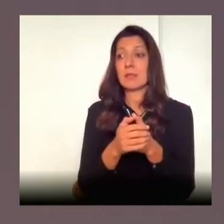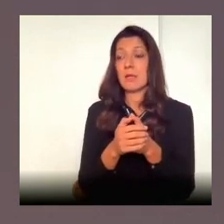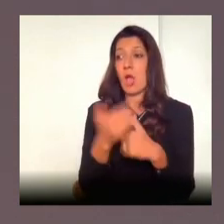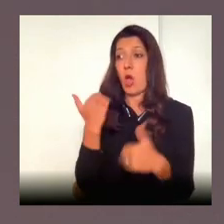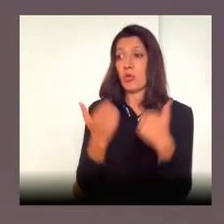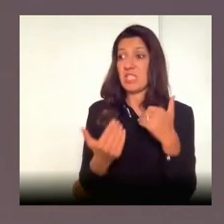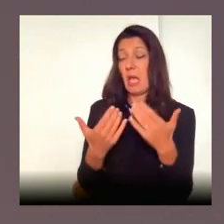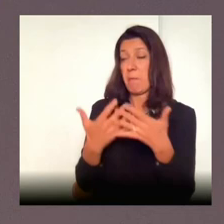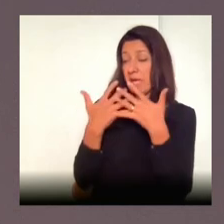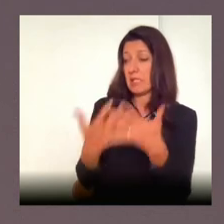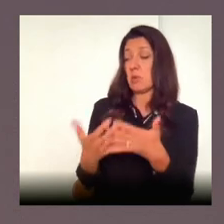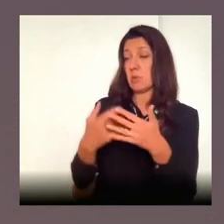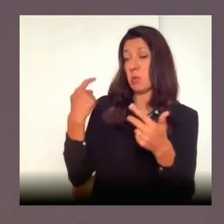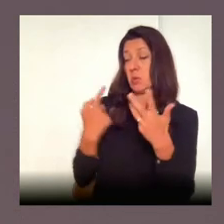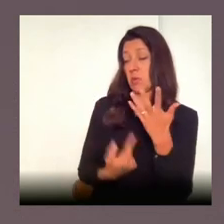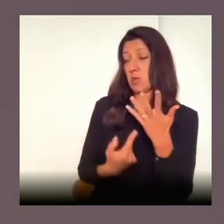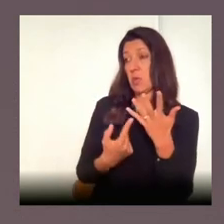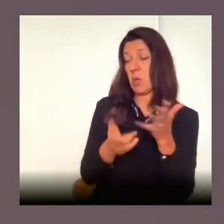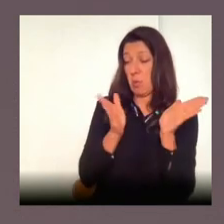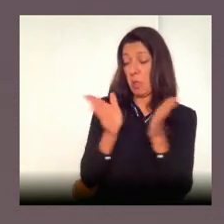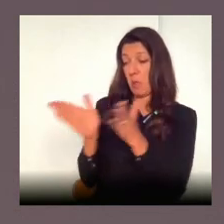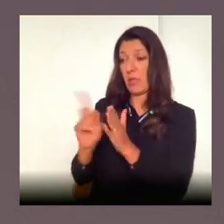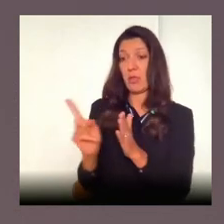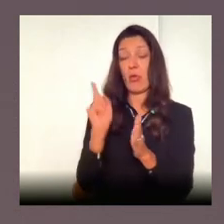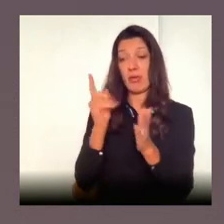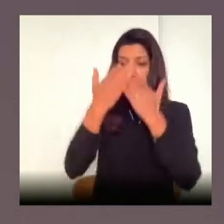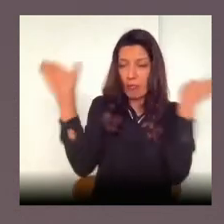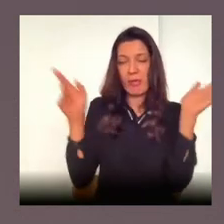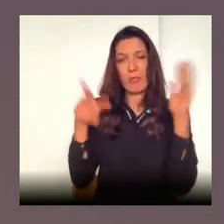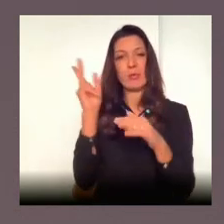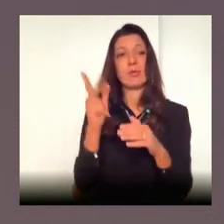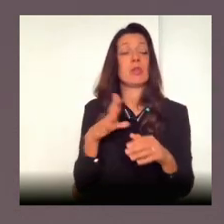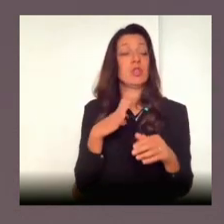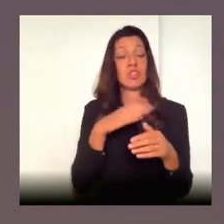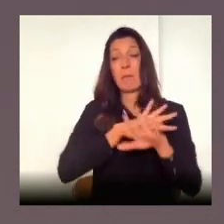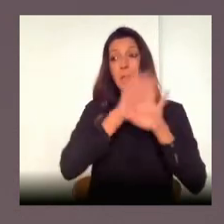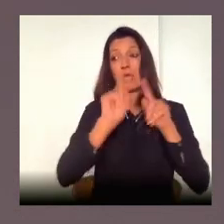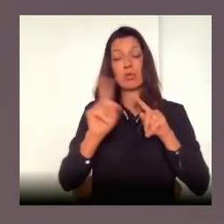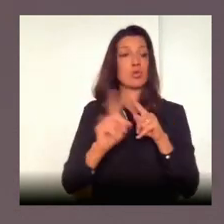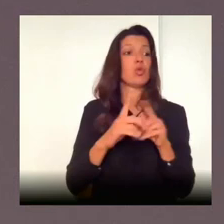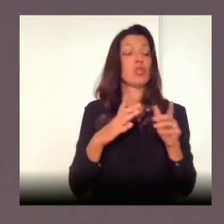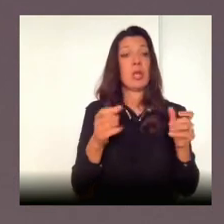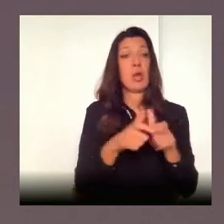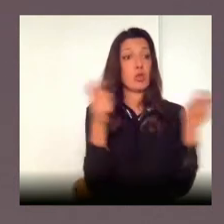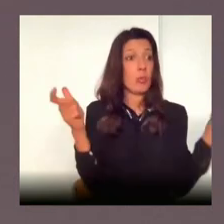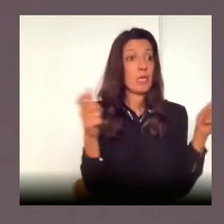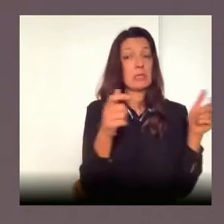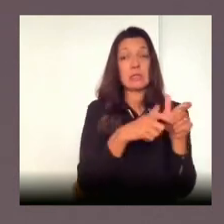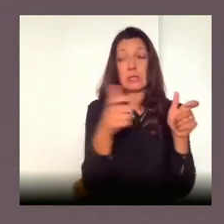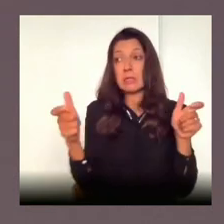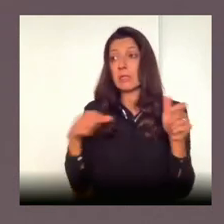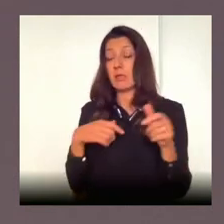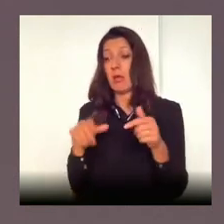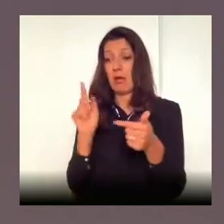Il y a le sport de très haut niveau, il y a le caractère associatif, il y a les industriels, il y a la dimension santé, il